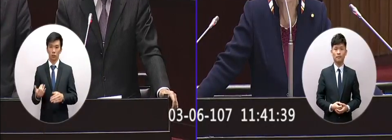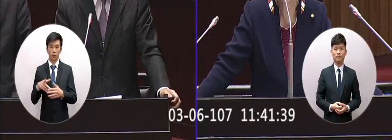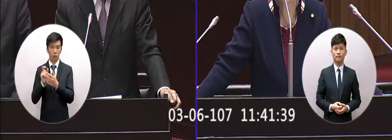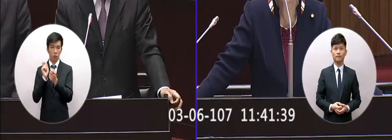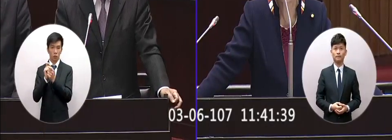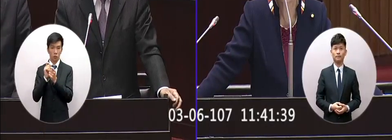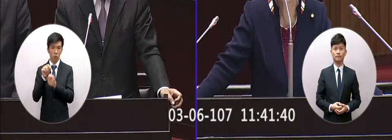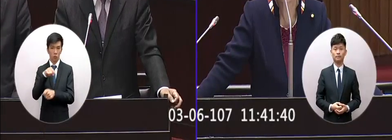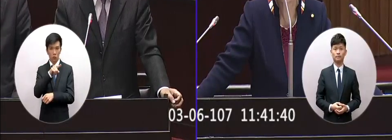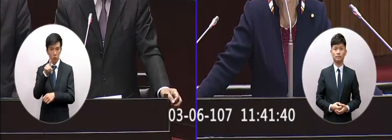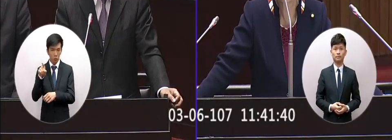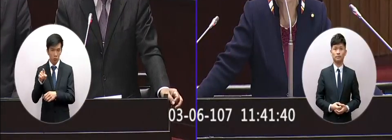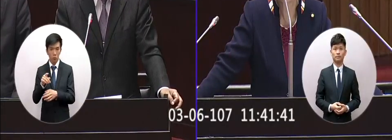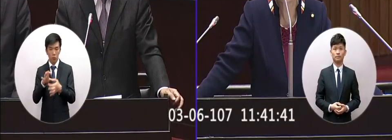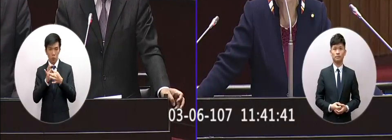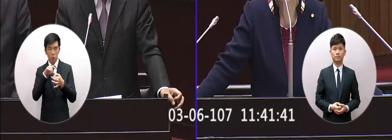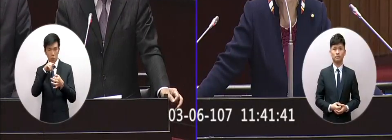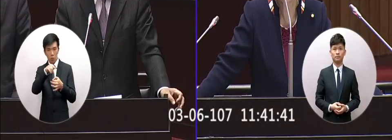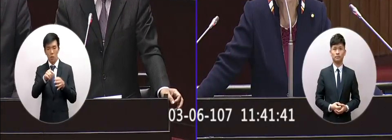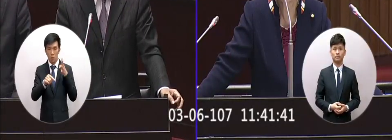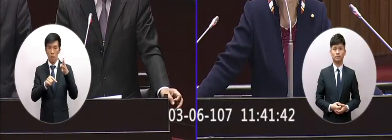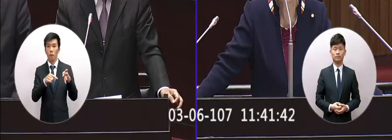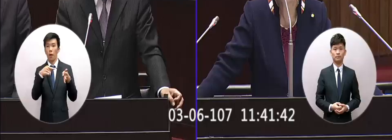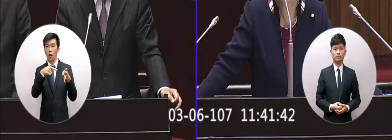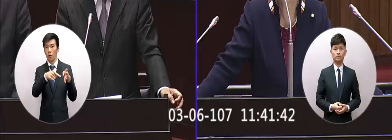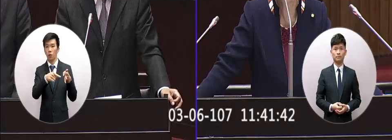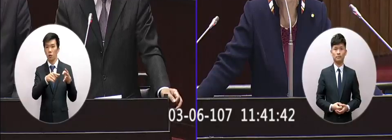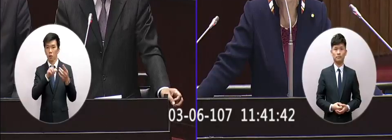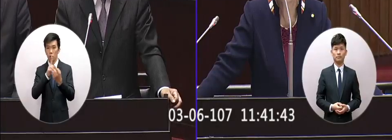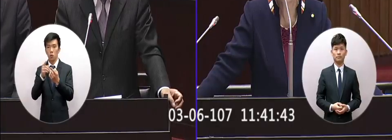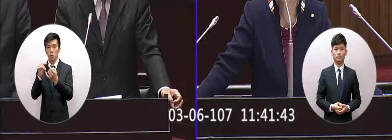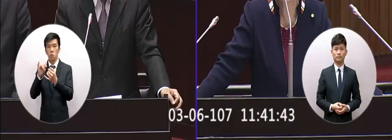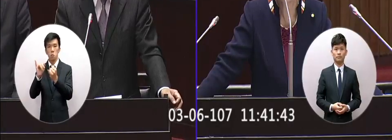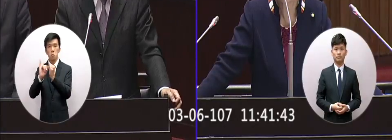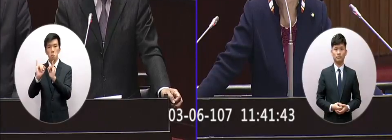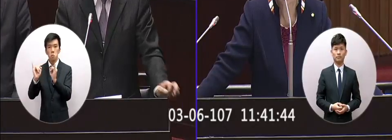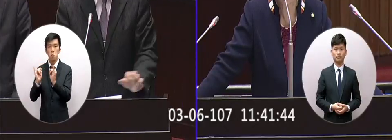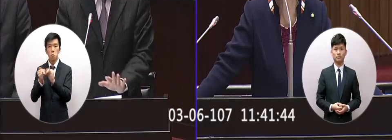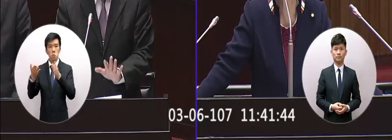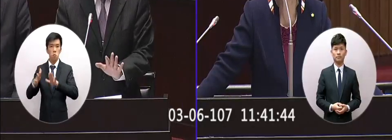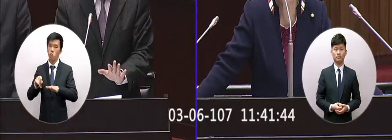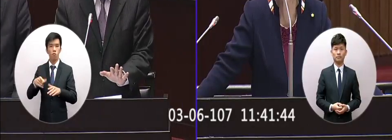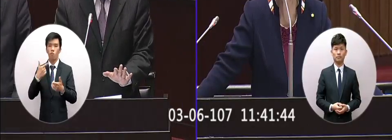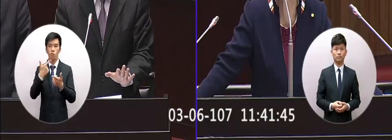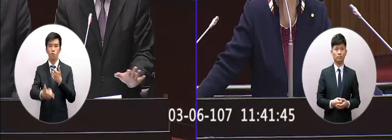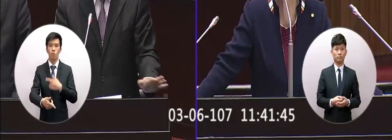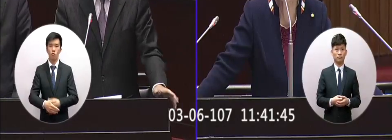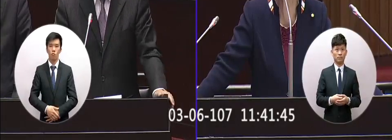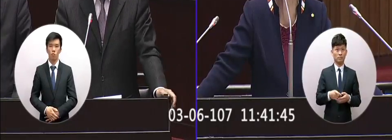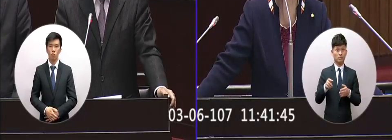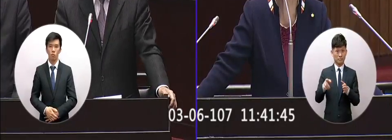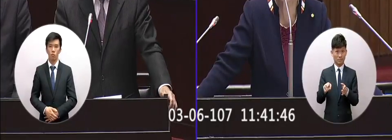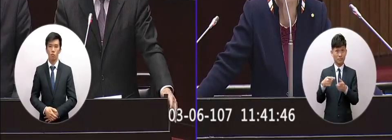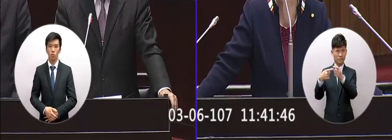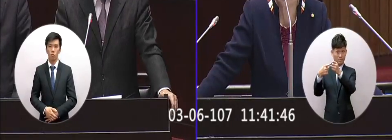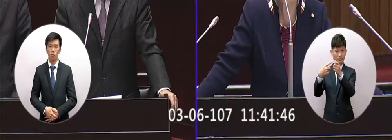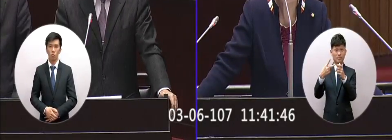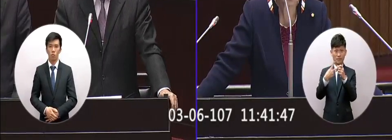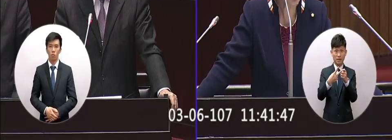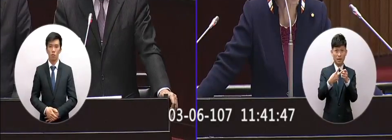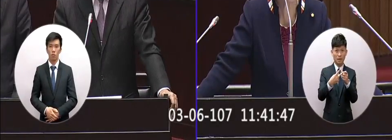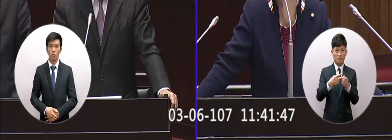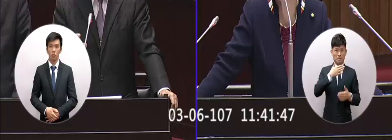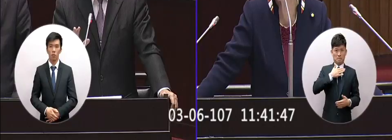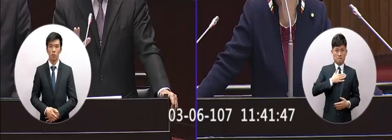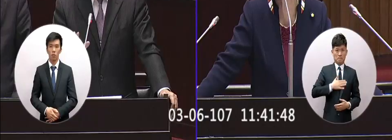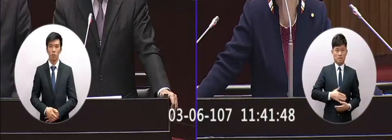家所关注的这个航空母舰这个词用来描述这个绝对是非常不适切 那 不只是航空母舰，现在还有所谓的洗衣板， 是是